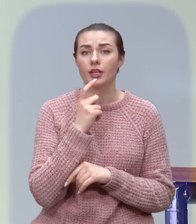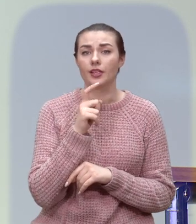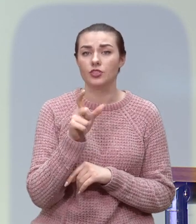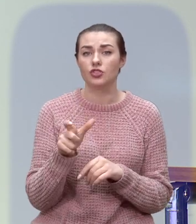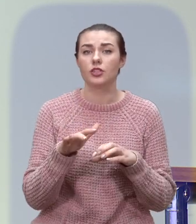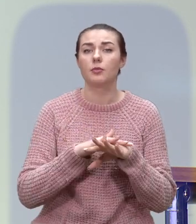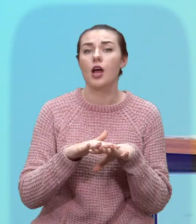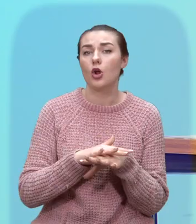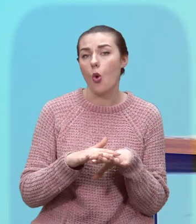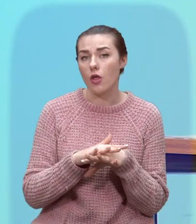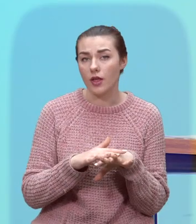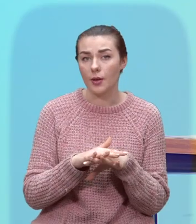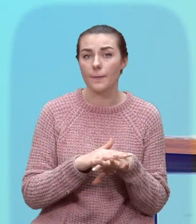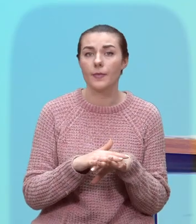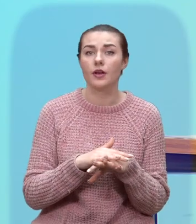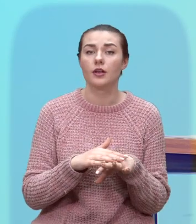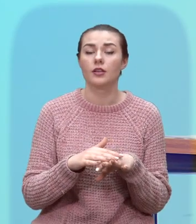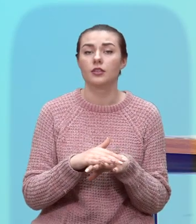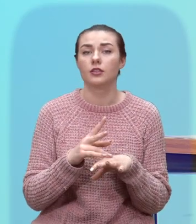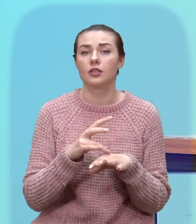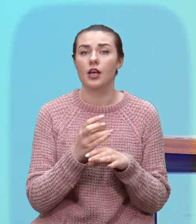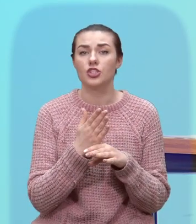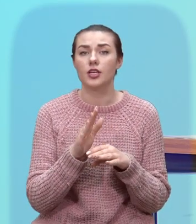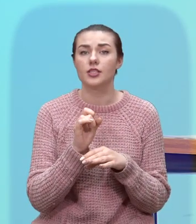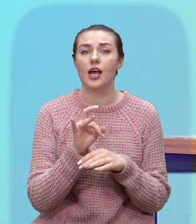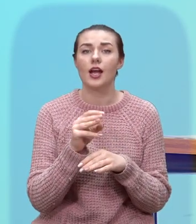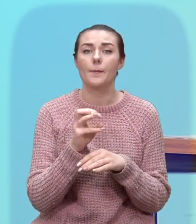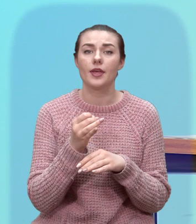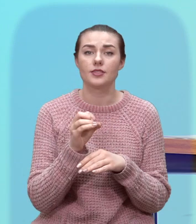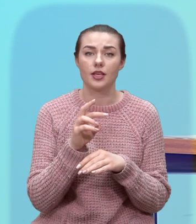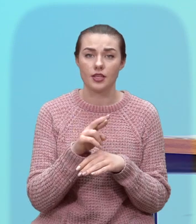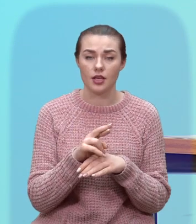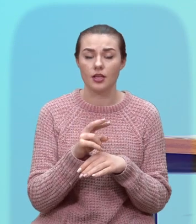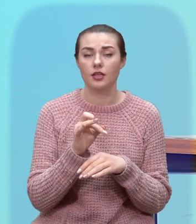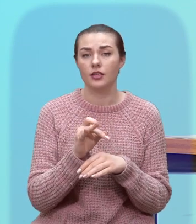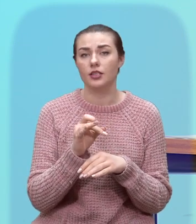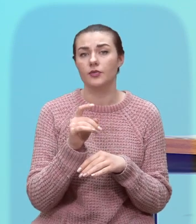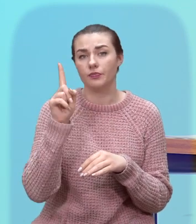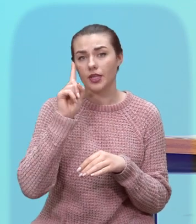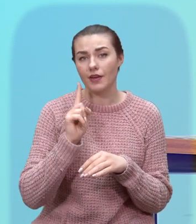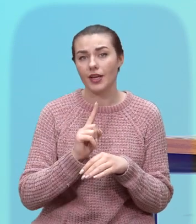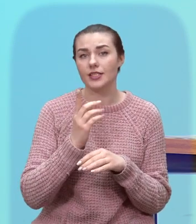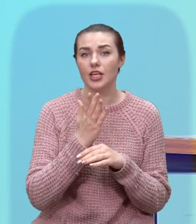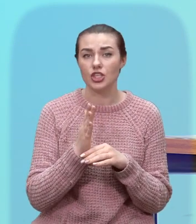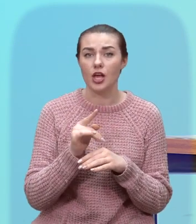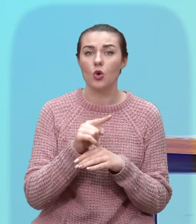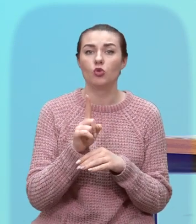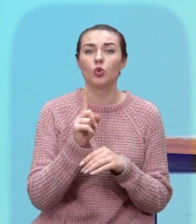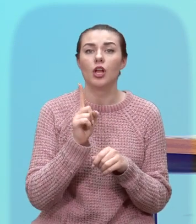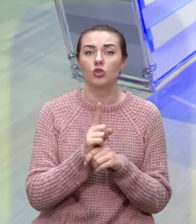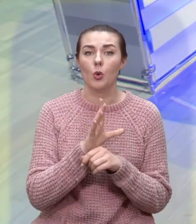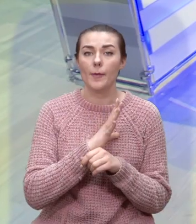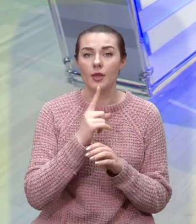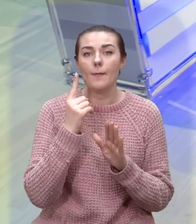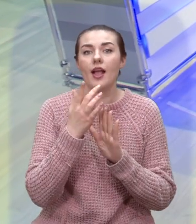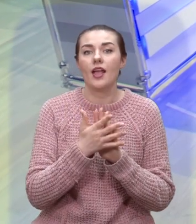языческим народом то есть на часть армейская это что и еврейская часть то что